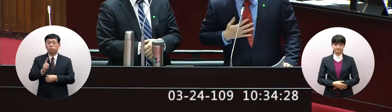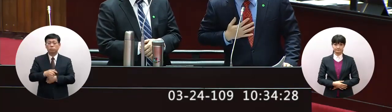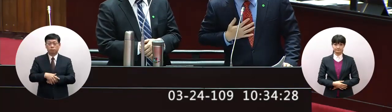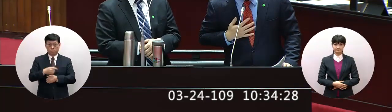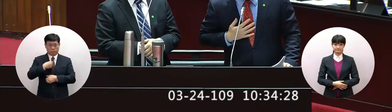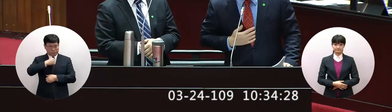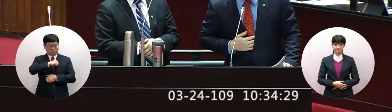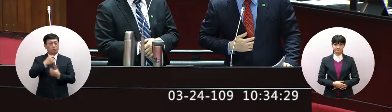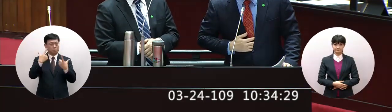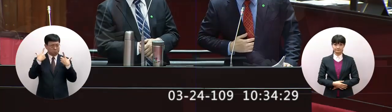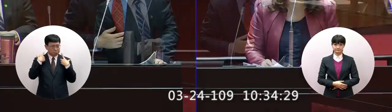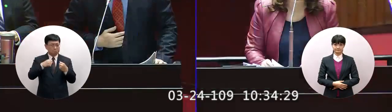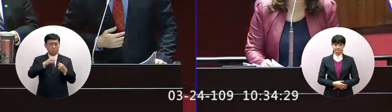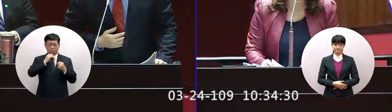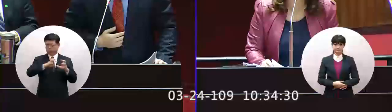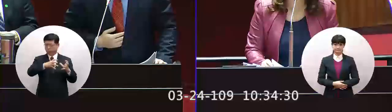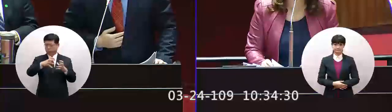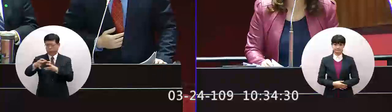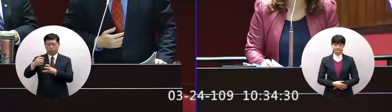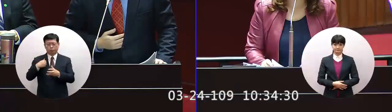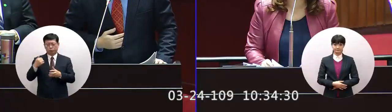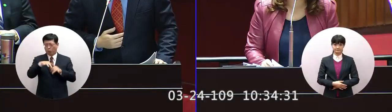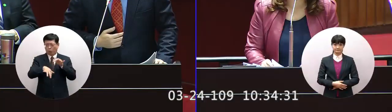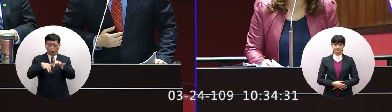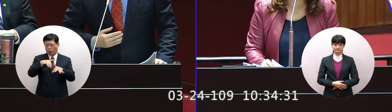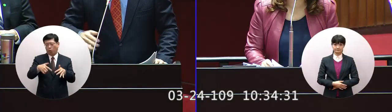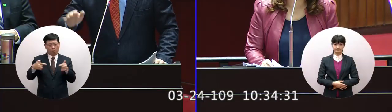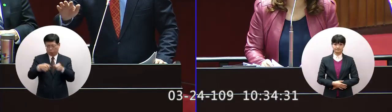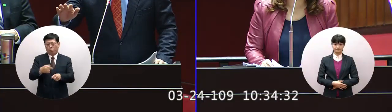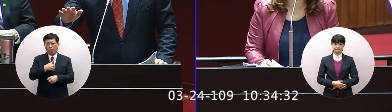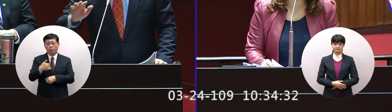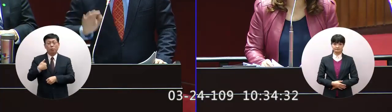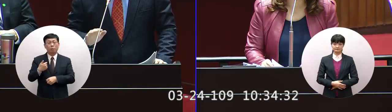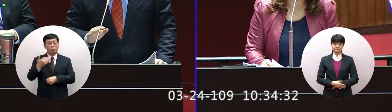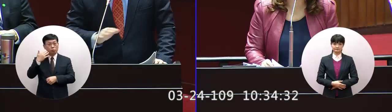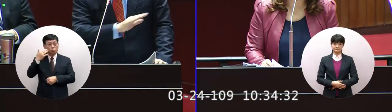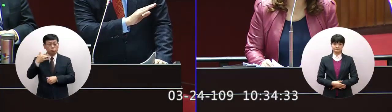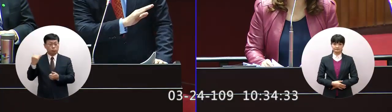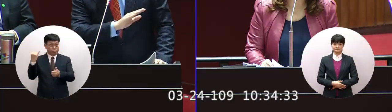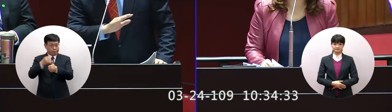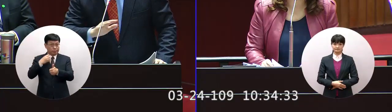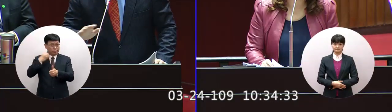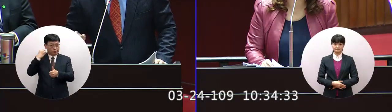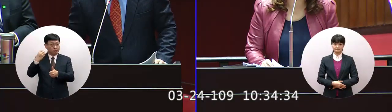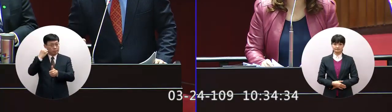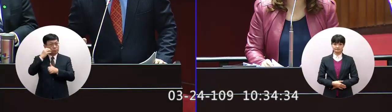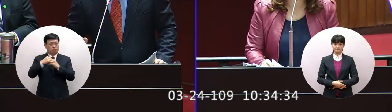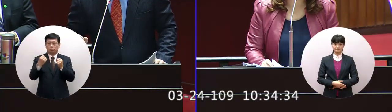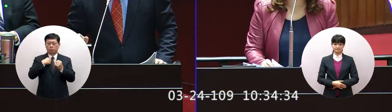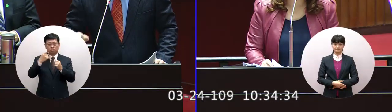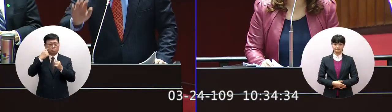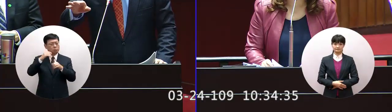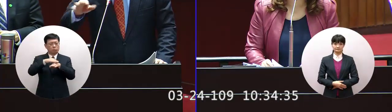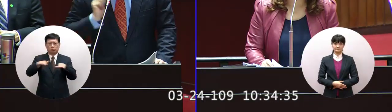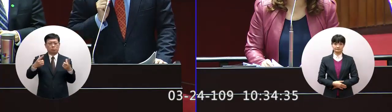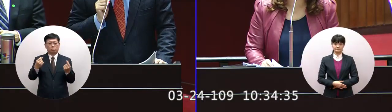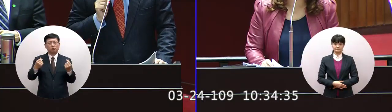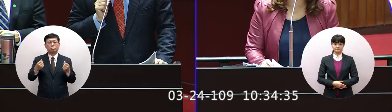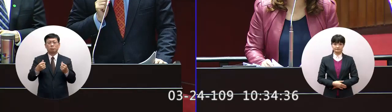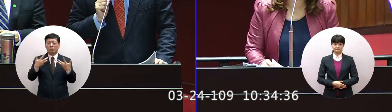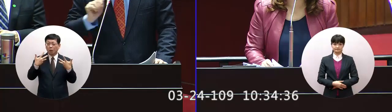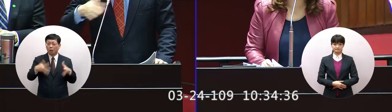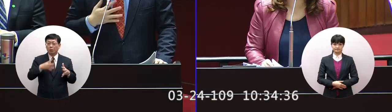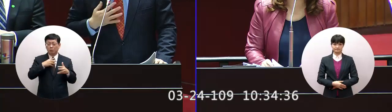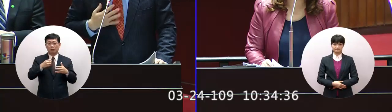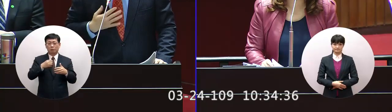我们台湾是一个高度国际化的一个社会啊，所以我们进来的新住民我们都要一视同仁啊，何况很多新